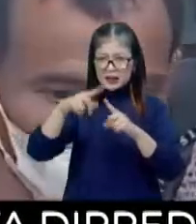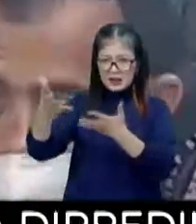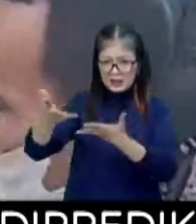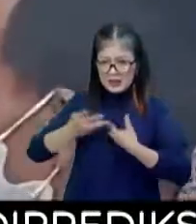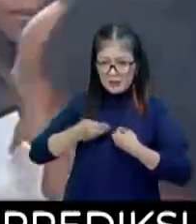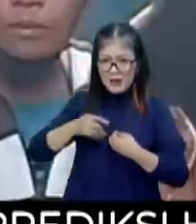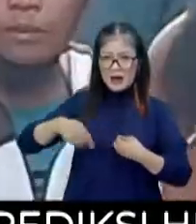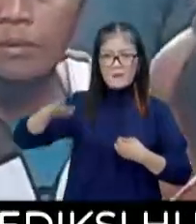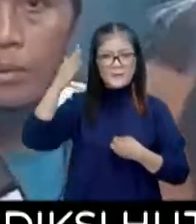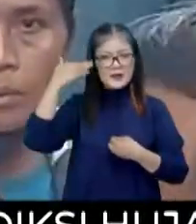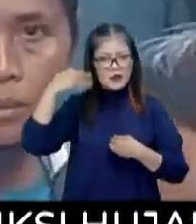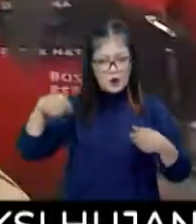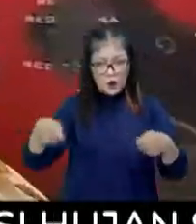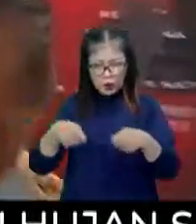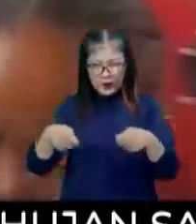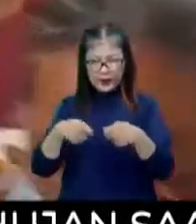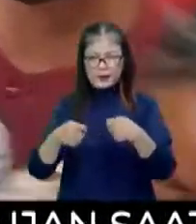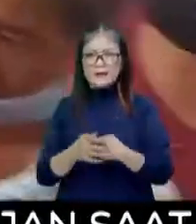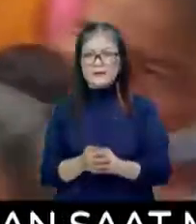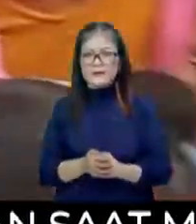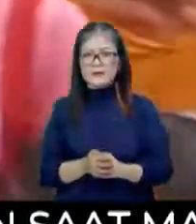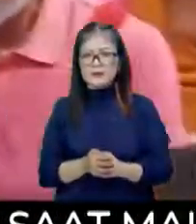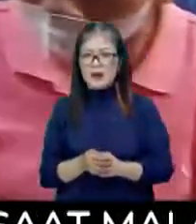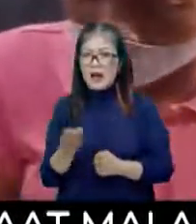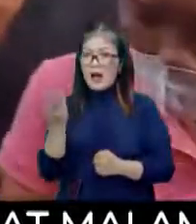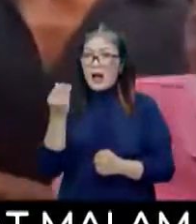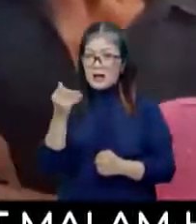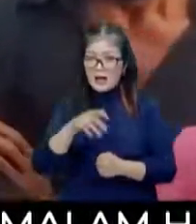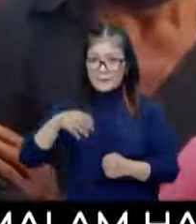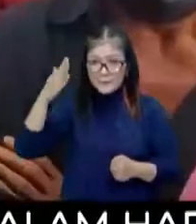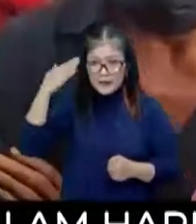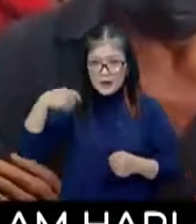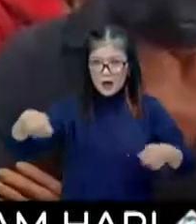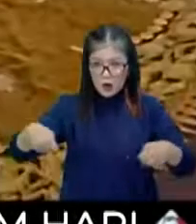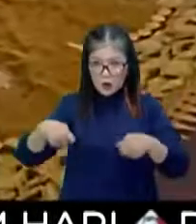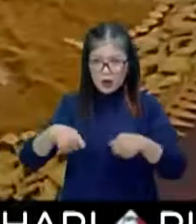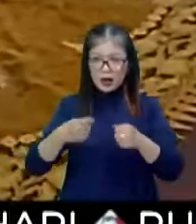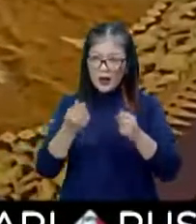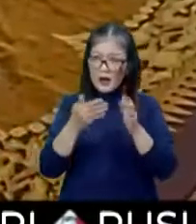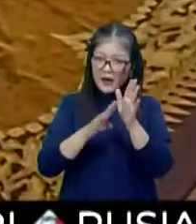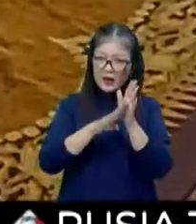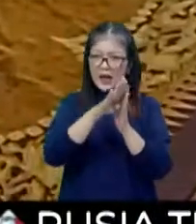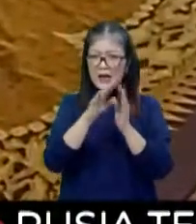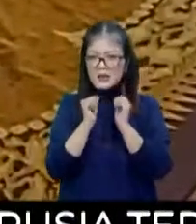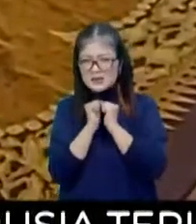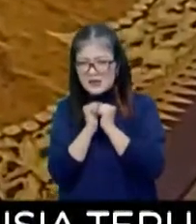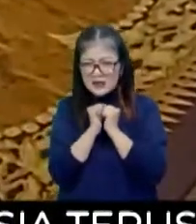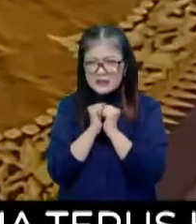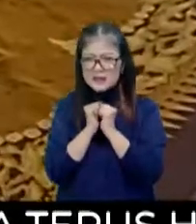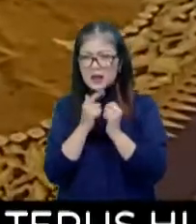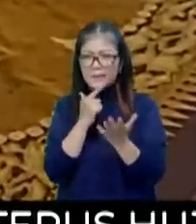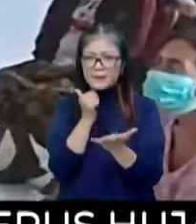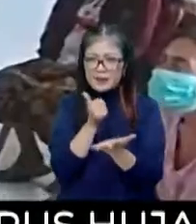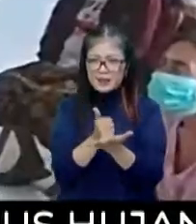di kantor Camat Bebandem. Kenaikan harga minyak membuat warga rela antre berdesakan berjam-jam demi dapat mencairkan BLT minyak